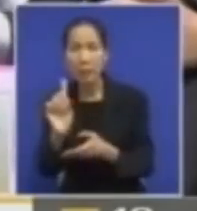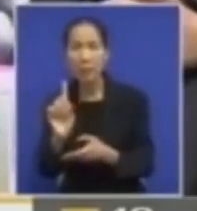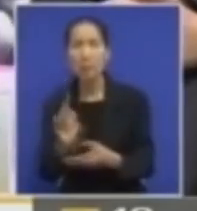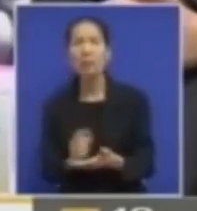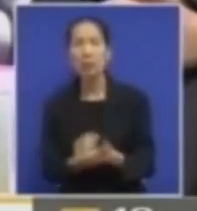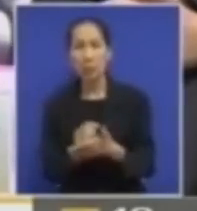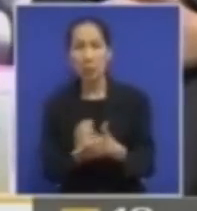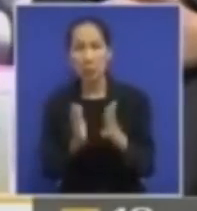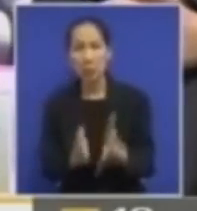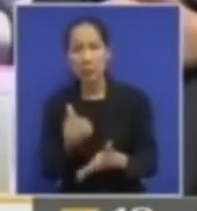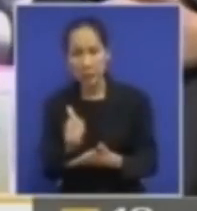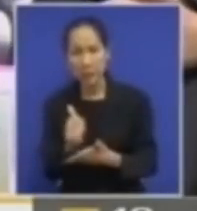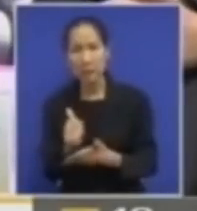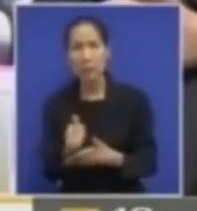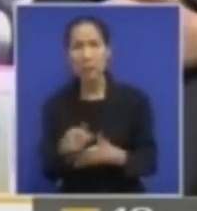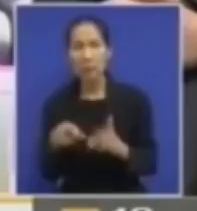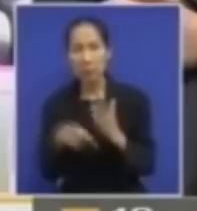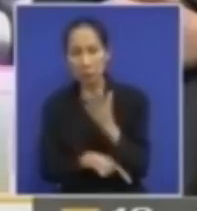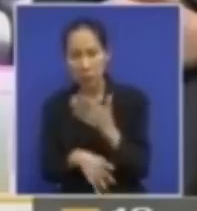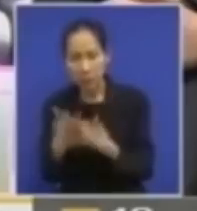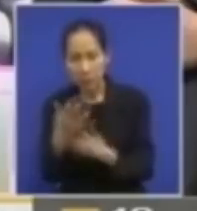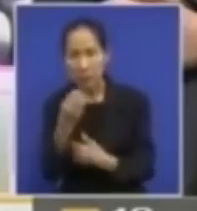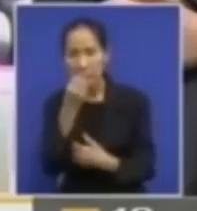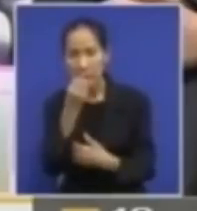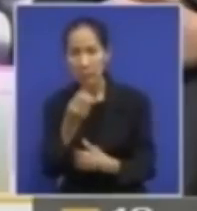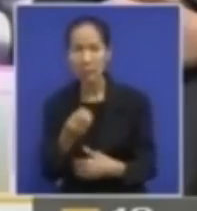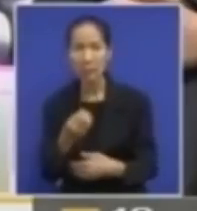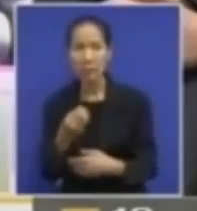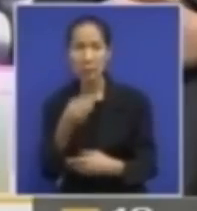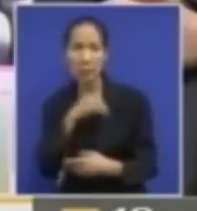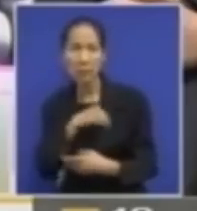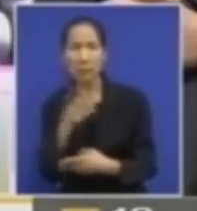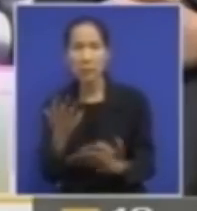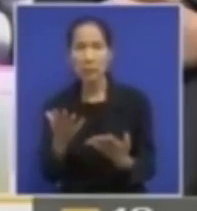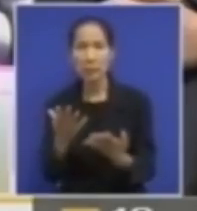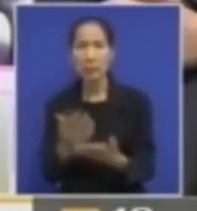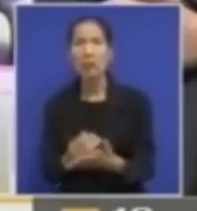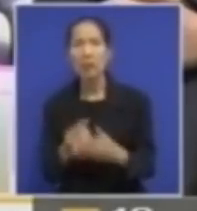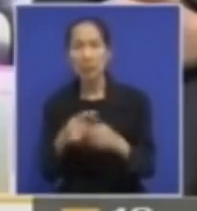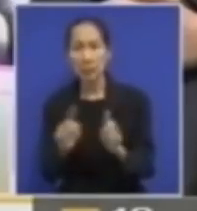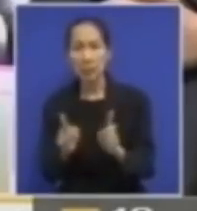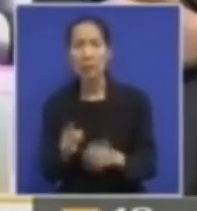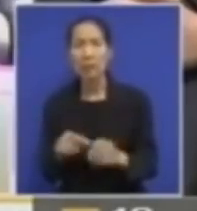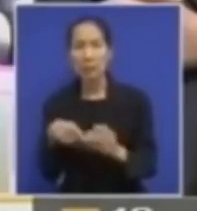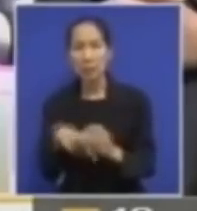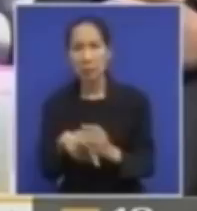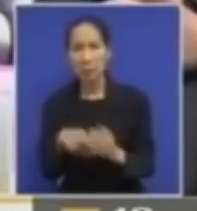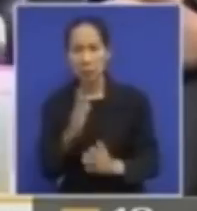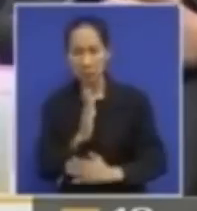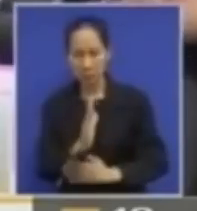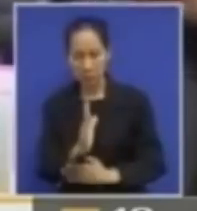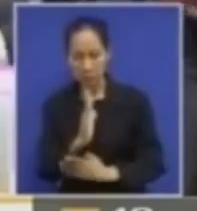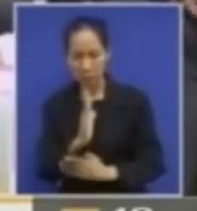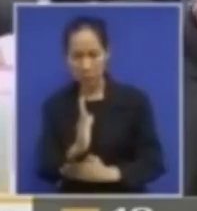งแคบครับแต่ความซื่อสัตย์สุจริตเป็นสิ่งที่ต้องบอกว่าไปกระ